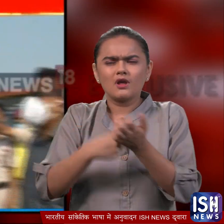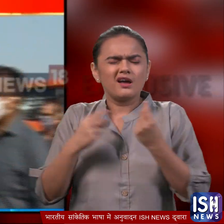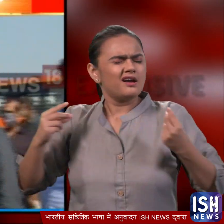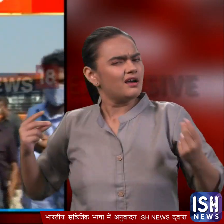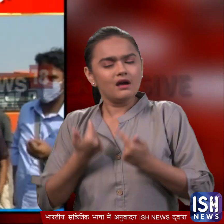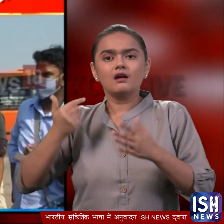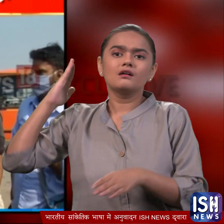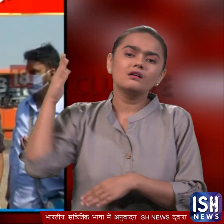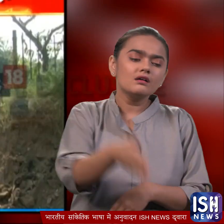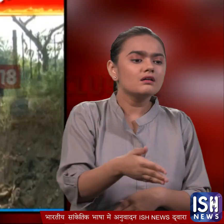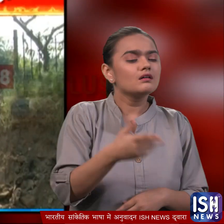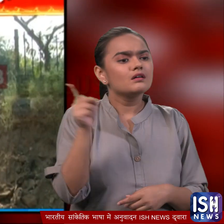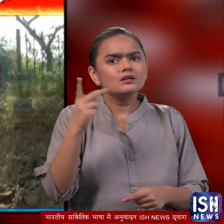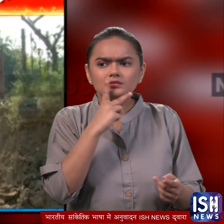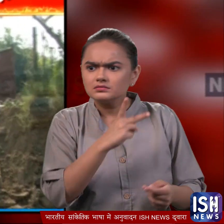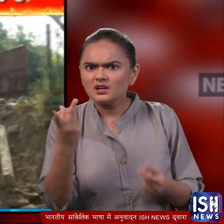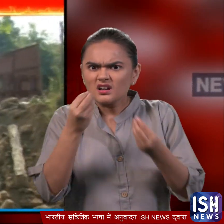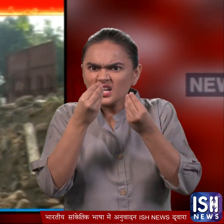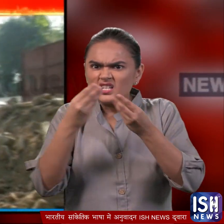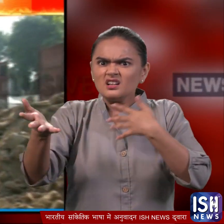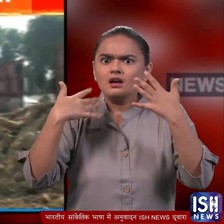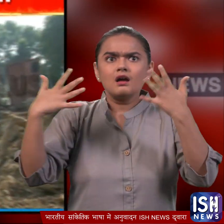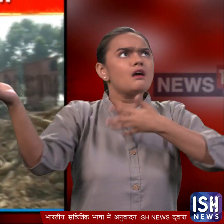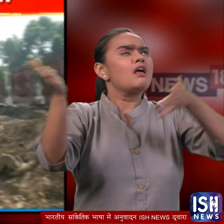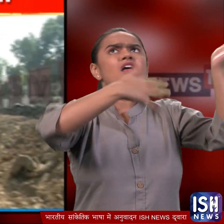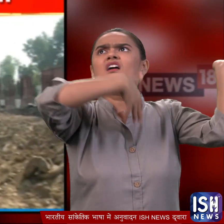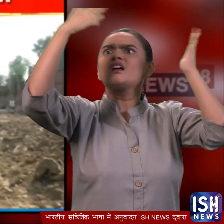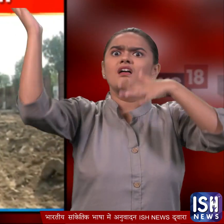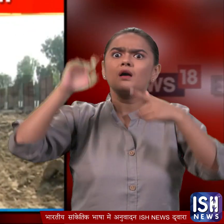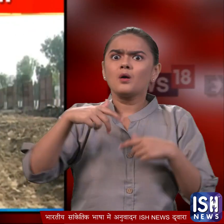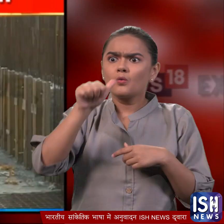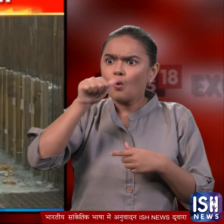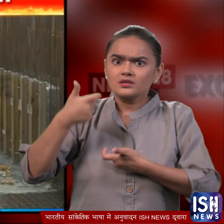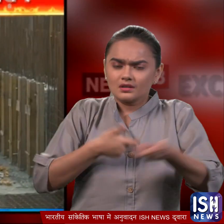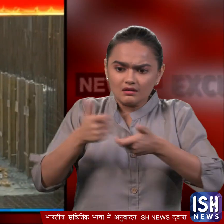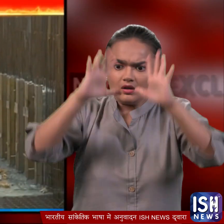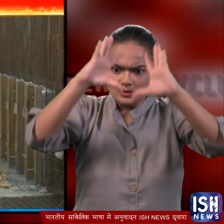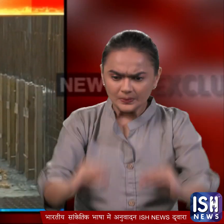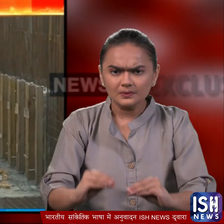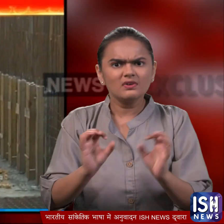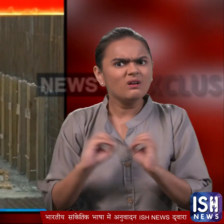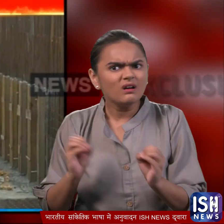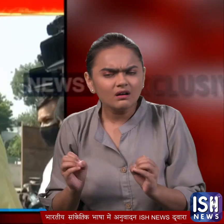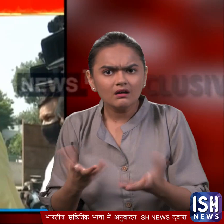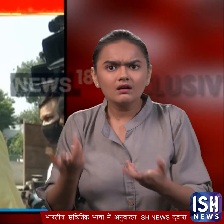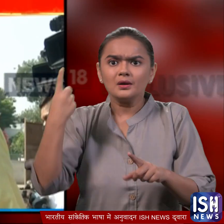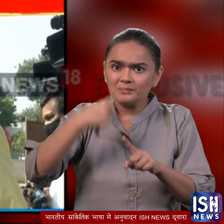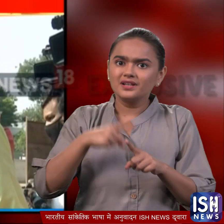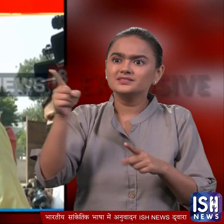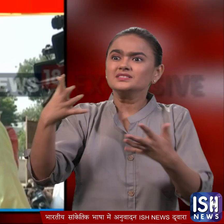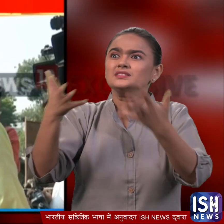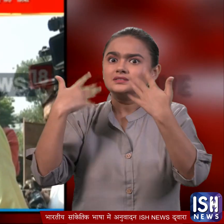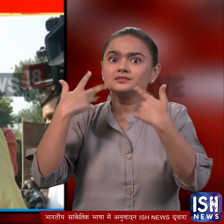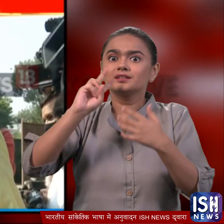गोपाल राय अचानक इस कंस्ट्रक्शन साइट पर पहुंच गए, जहां उन्हें धूल मिट्टी उड़ती नजर आई। न वहां पर पानी का छिड़काव होता दिखा, और तो और